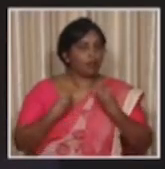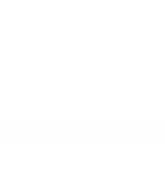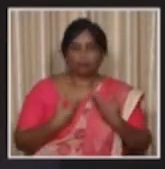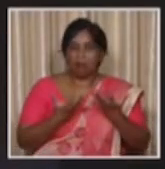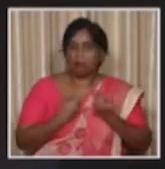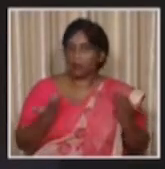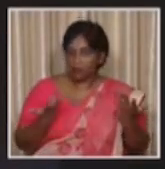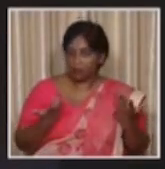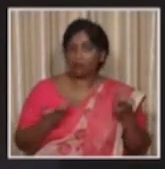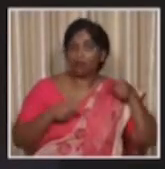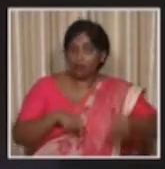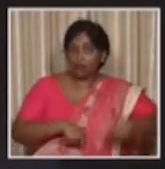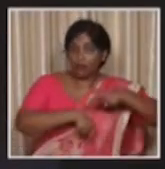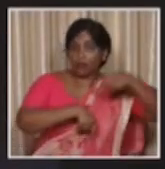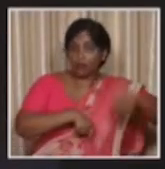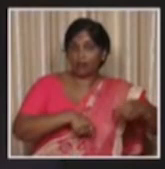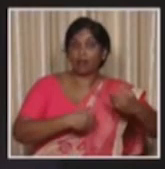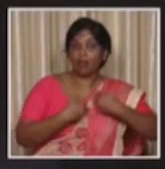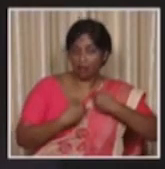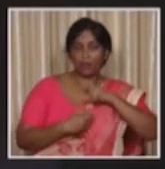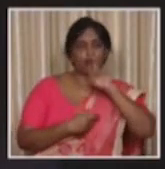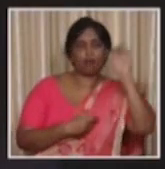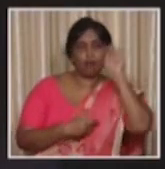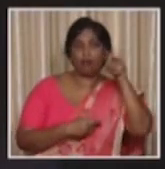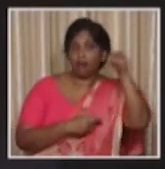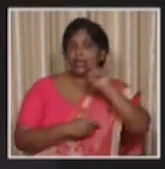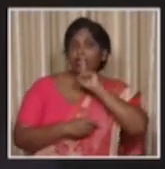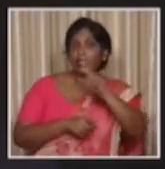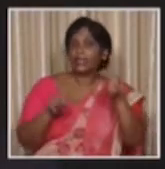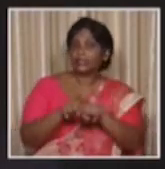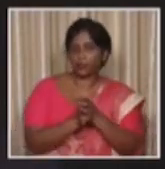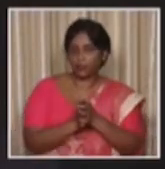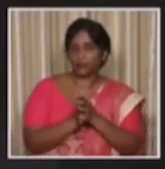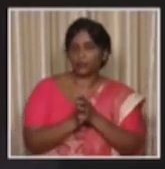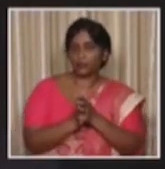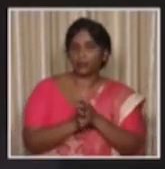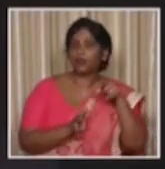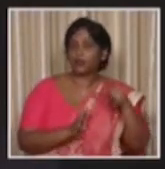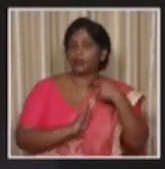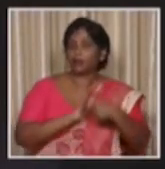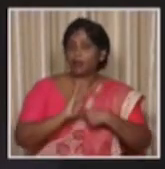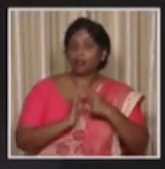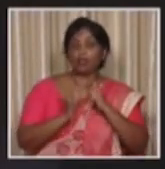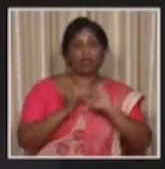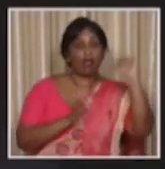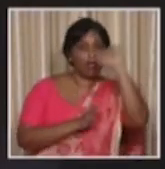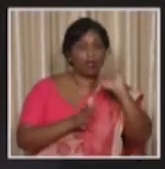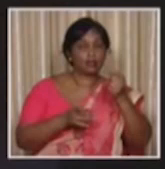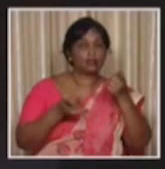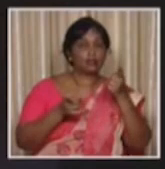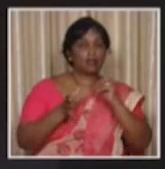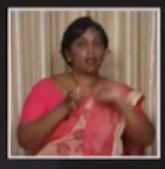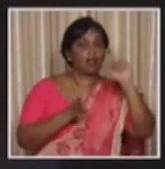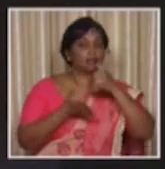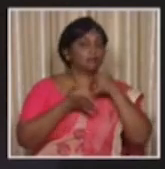නම් මේ මොහොත වෙනකොට අපි අහනවා එතුමා කියන විදියට ගණන් ගිලව් එක්කම මේ රටේ ආසියානු ක්‍රීඩා